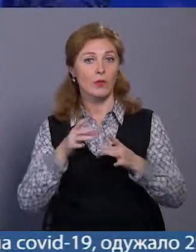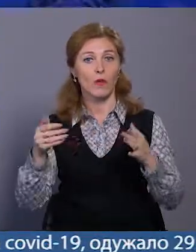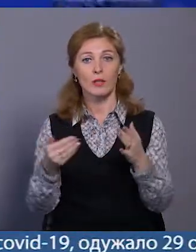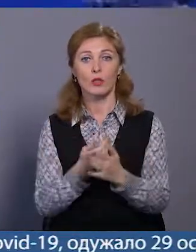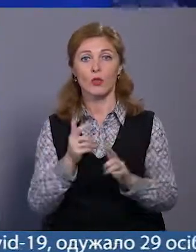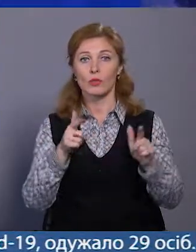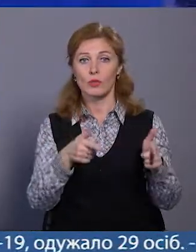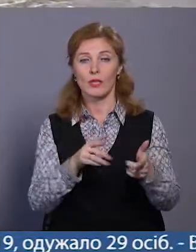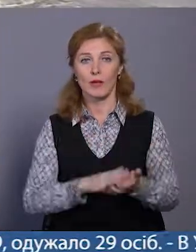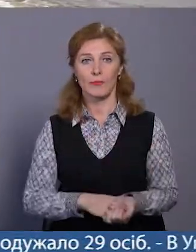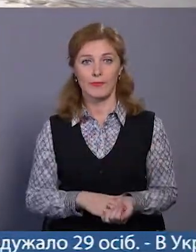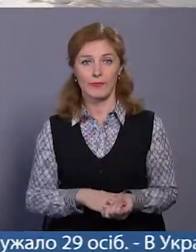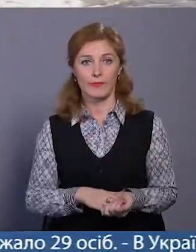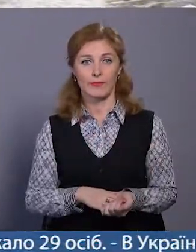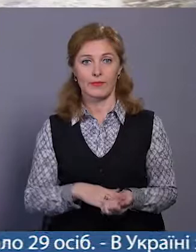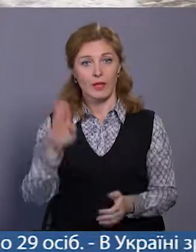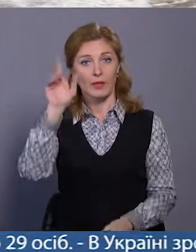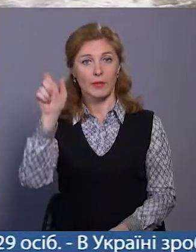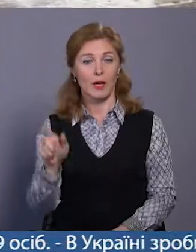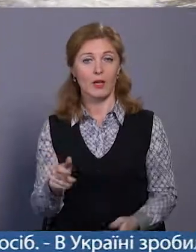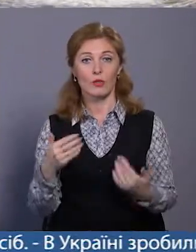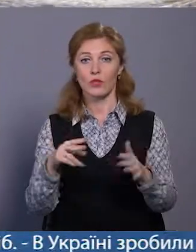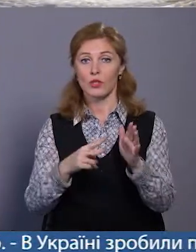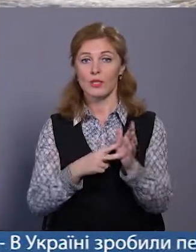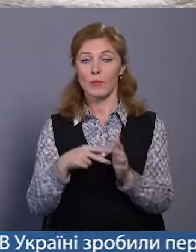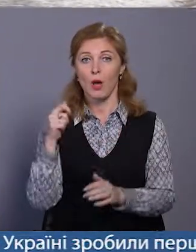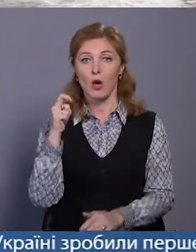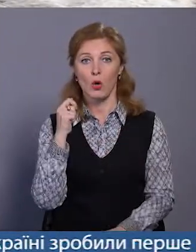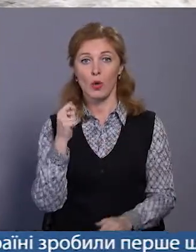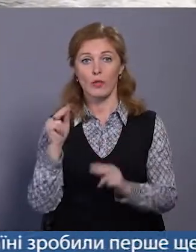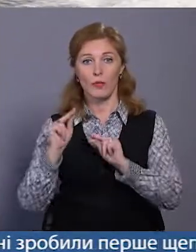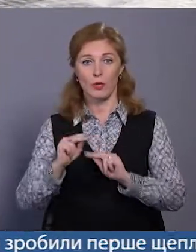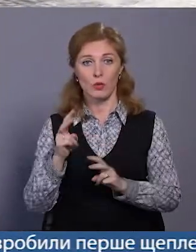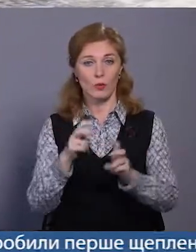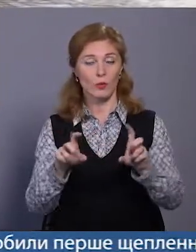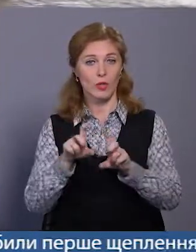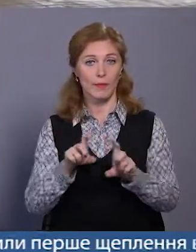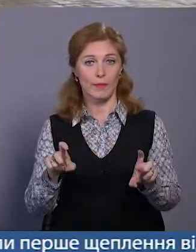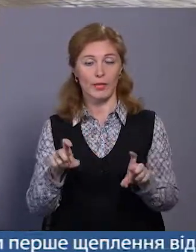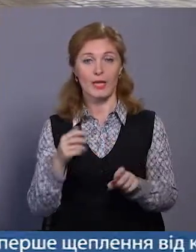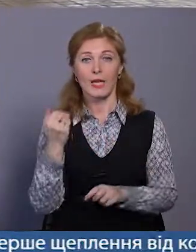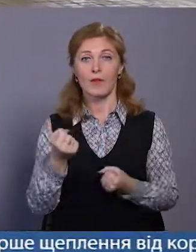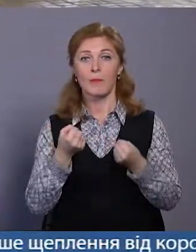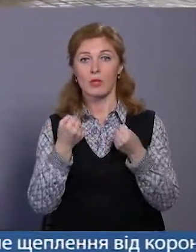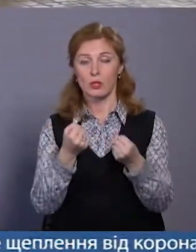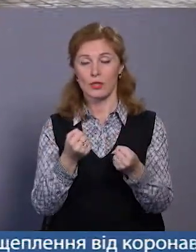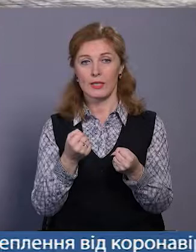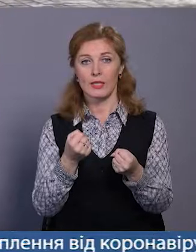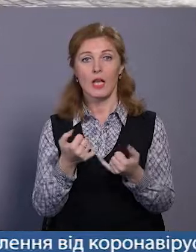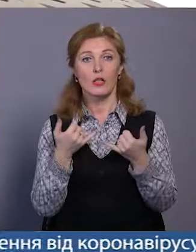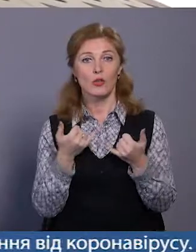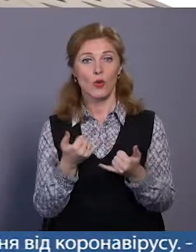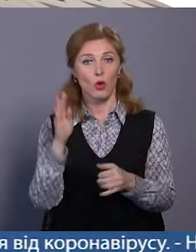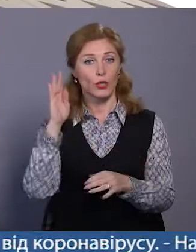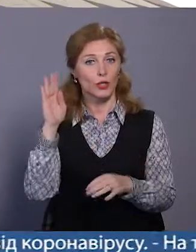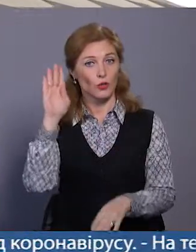новосілля. Михайло Кривий вже 7 років працює на комунальному підприємстві «Бред». Він – машиніст автогрейдера. Сьогодні